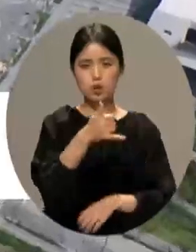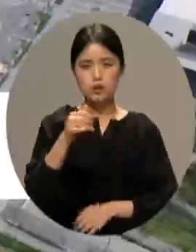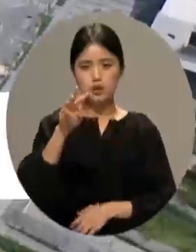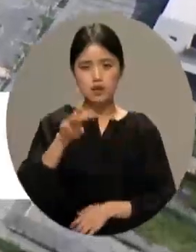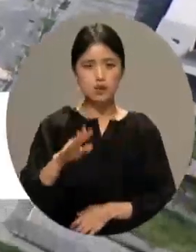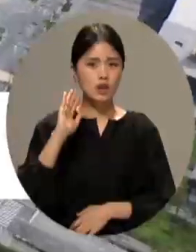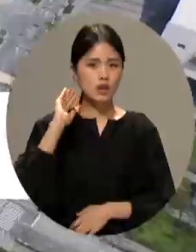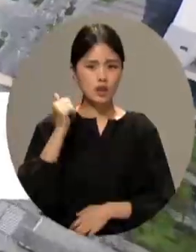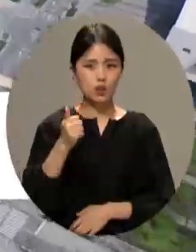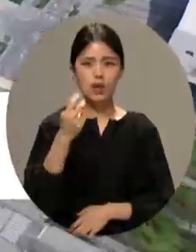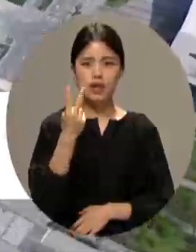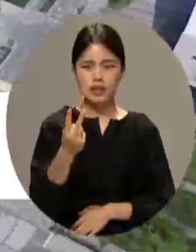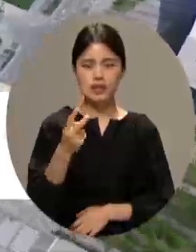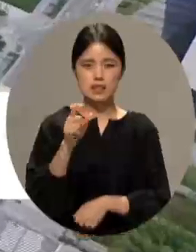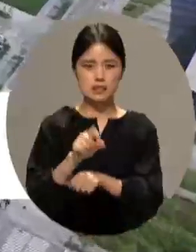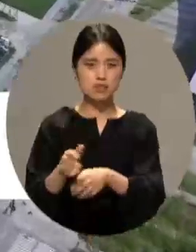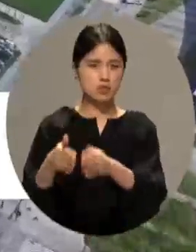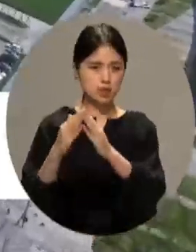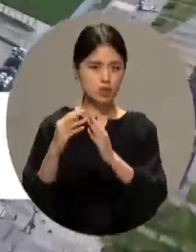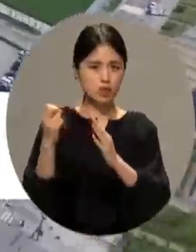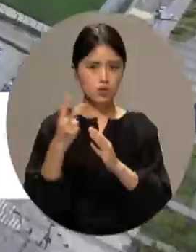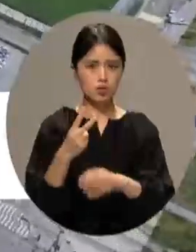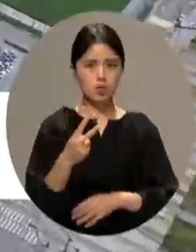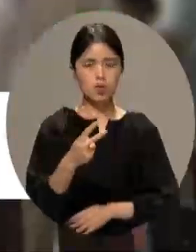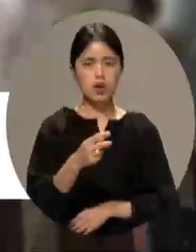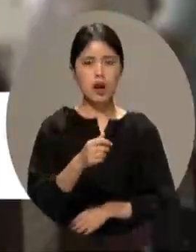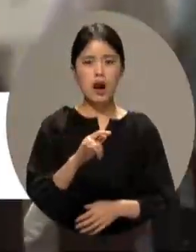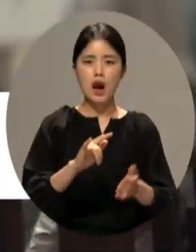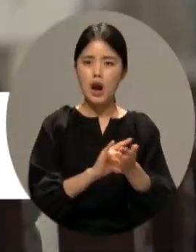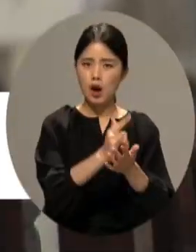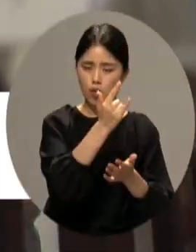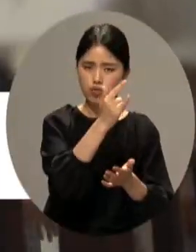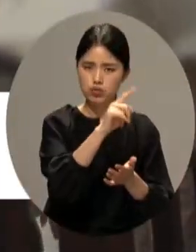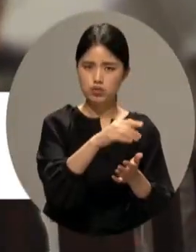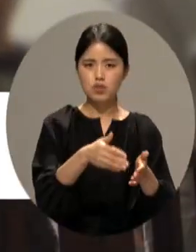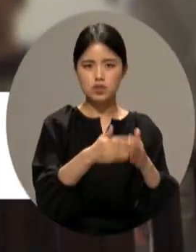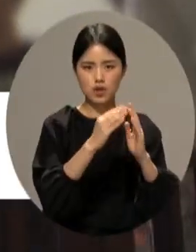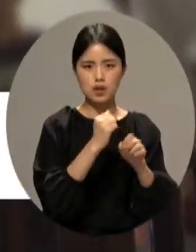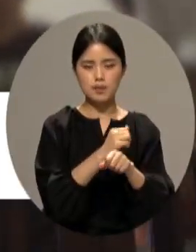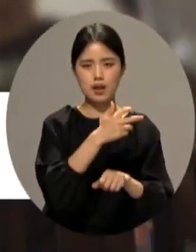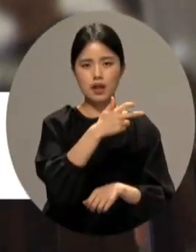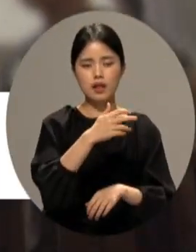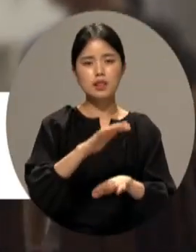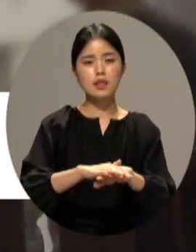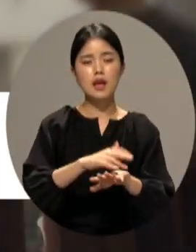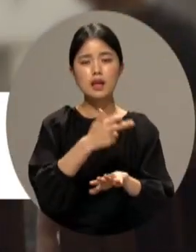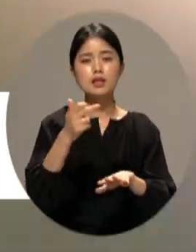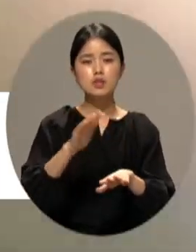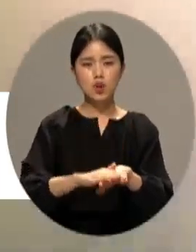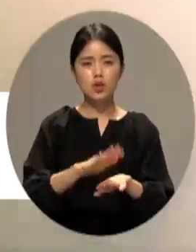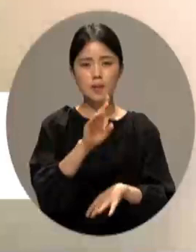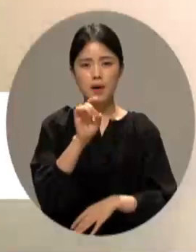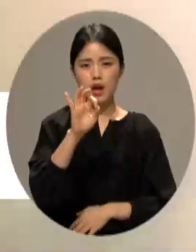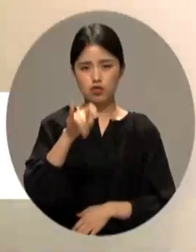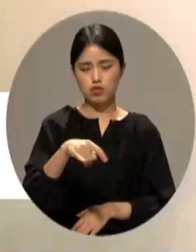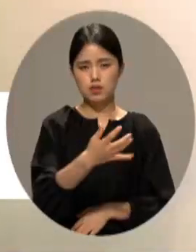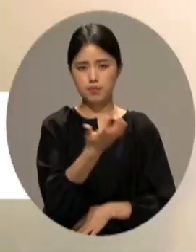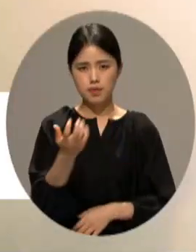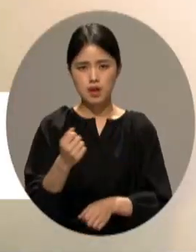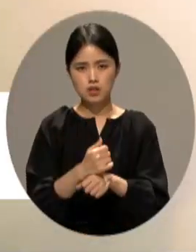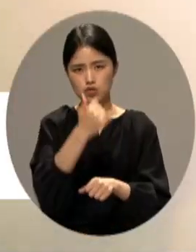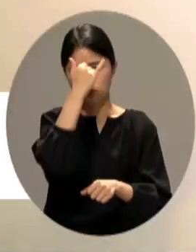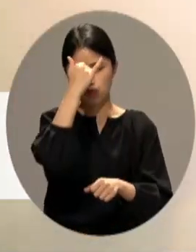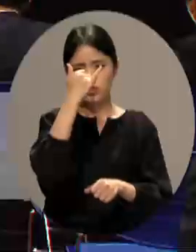대통령 제2 집무실 설치, 사천의 항공우주청 설립, 대전의 방위사업청을 이전하는 등